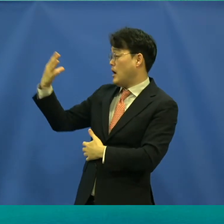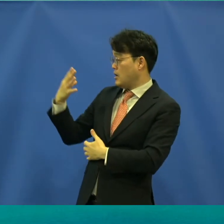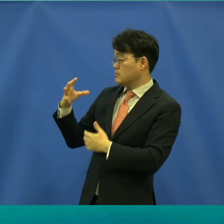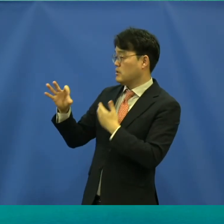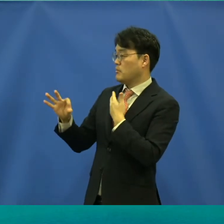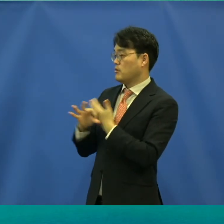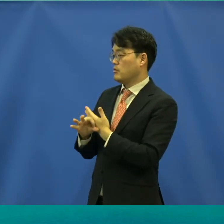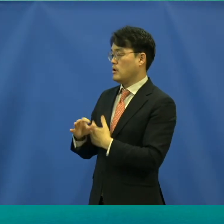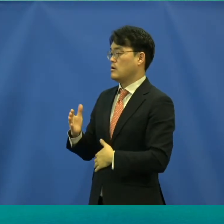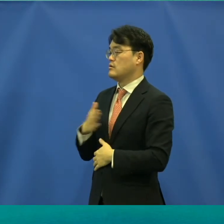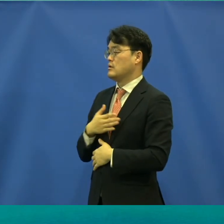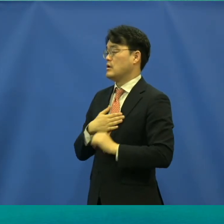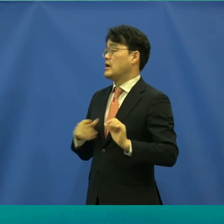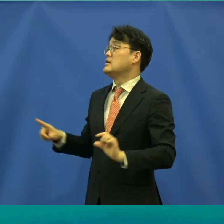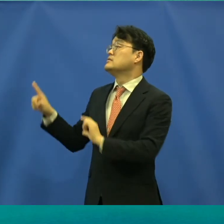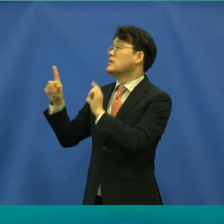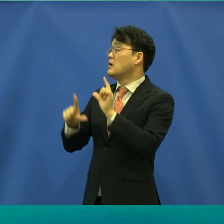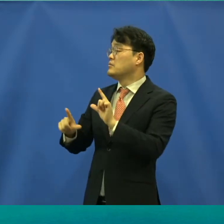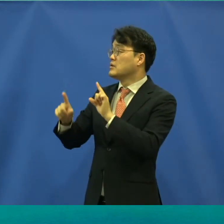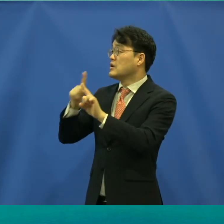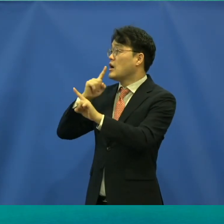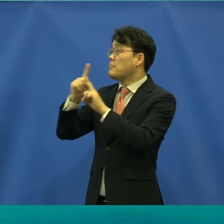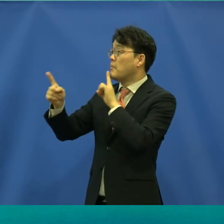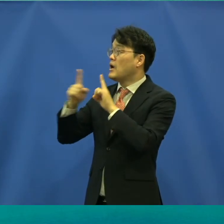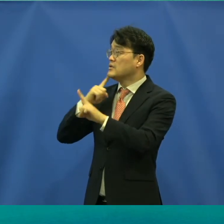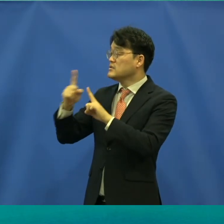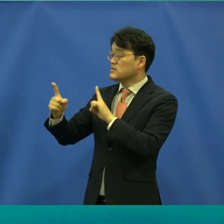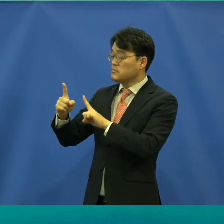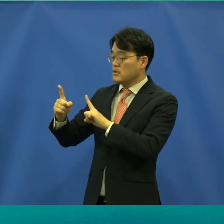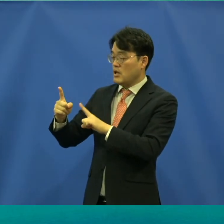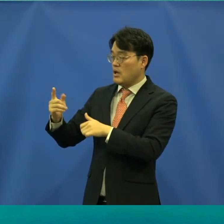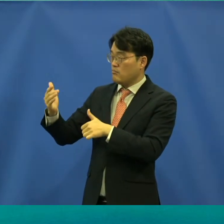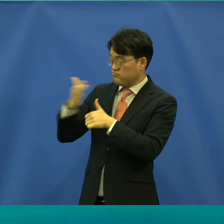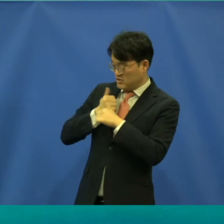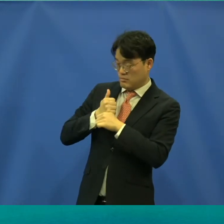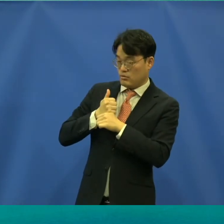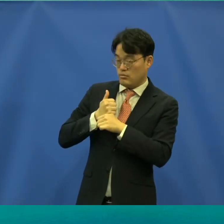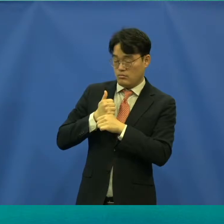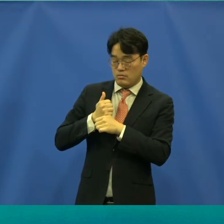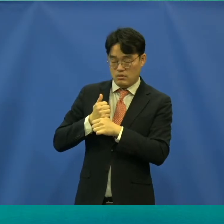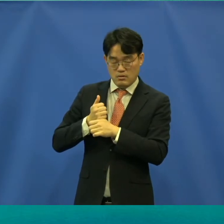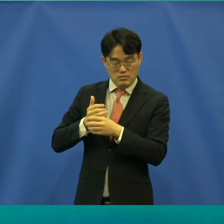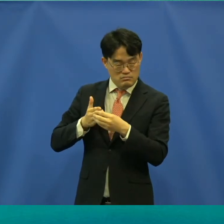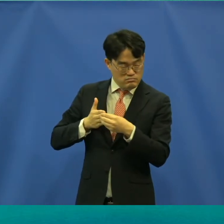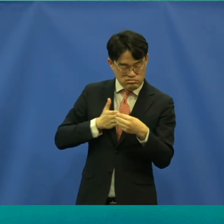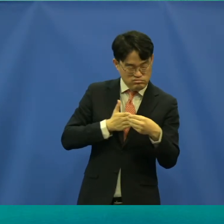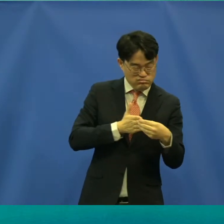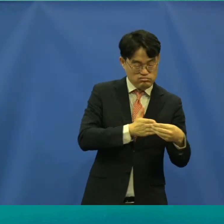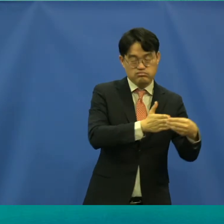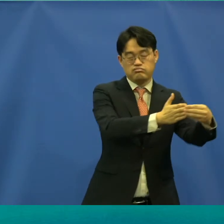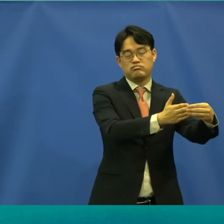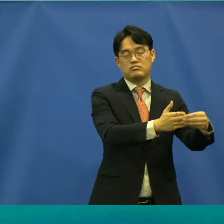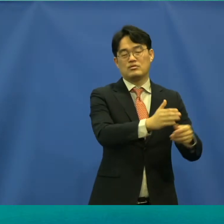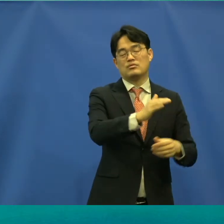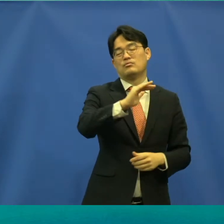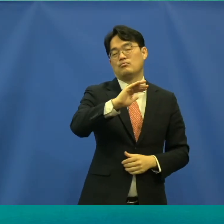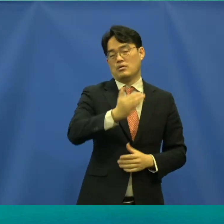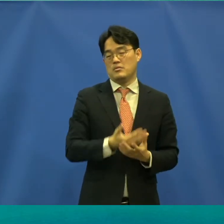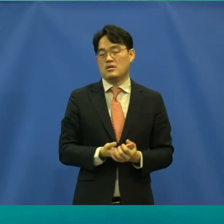우리가 언제 자유로울 수 있느냐? 하나님의 말씀, 그 들은 말씀에 온전히 순종할 때부터입니다.